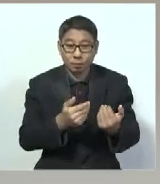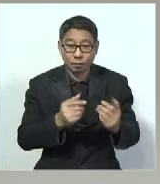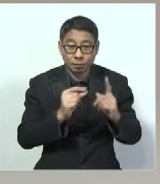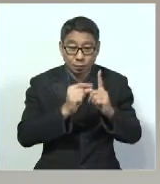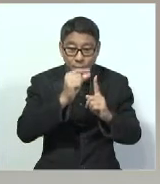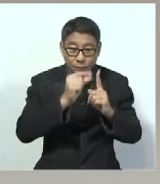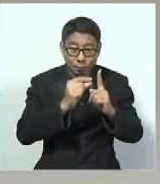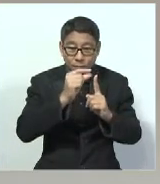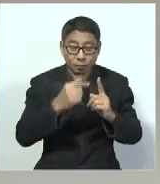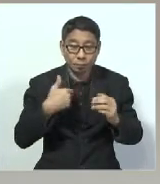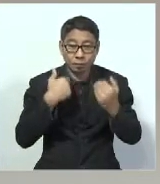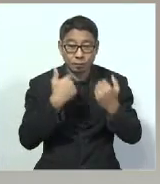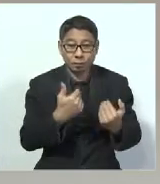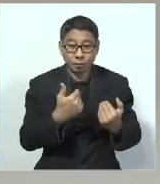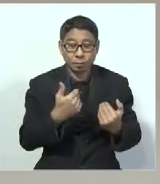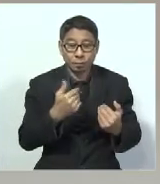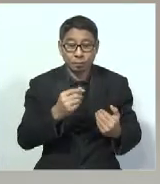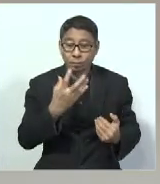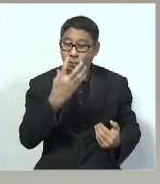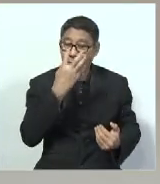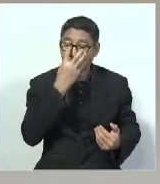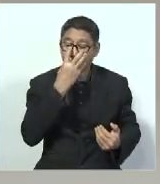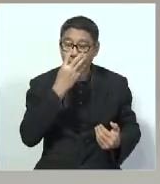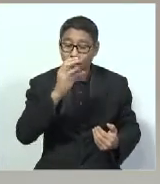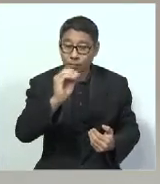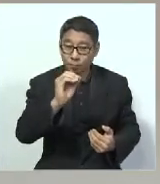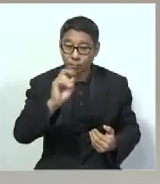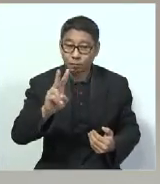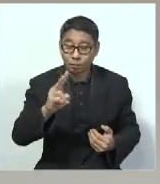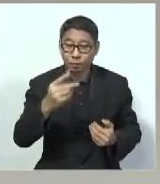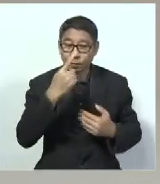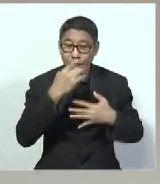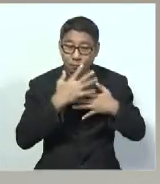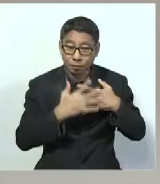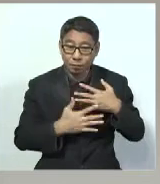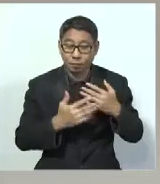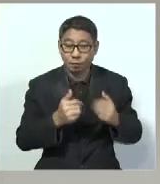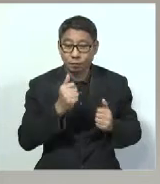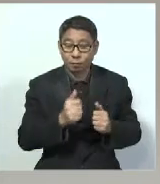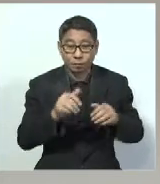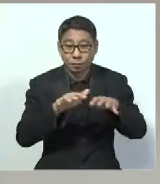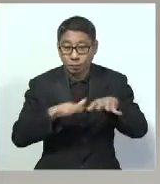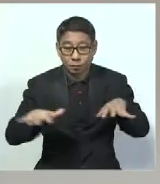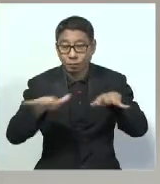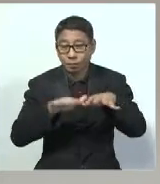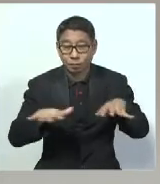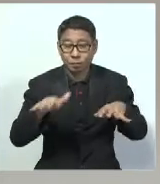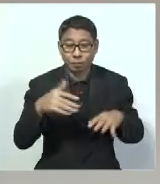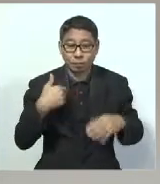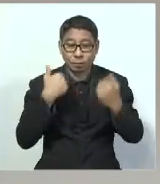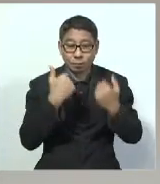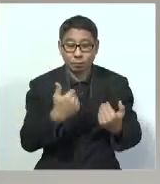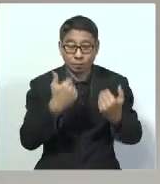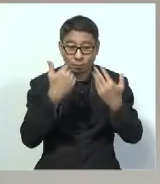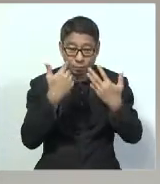ล้วก็ออกซิเจนความเข้มข้นออกซิเจนในเลือดนะคะทุกอย่างอยู่ในเกณฑ์ปกติแล้ว